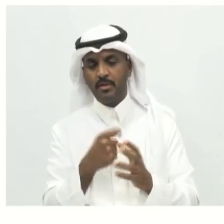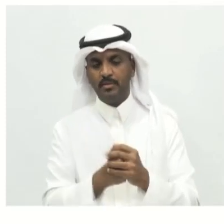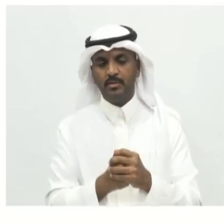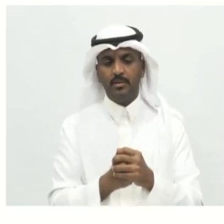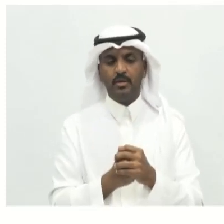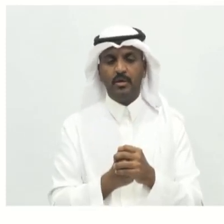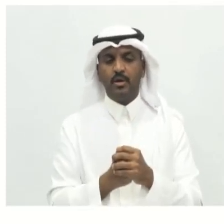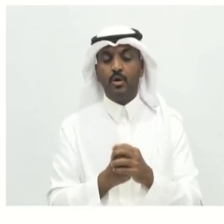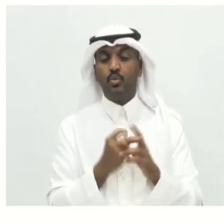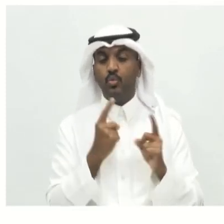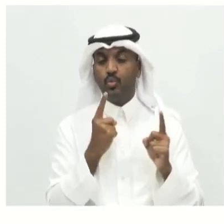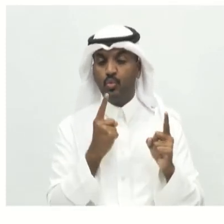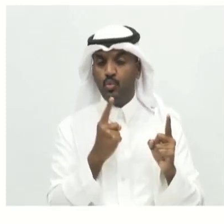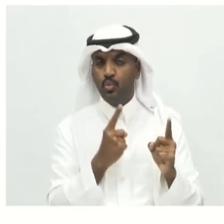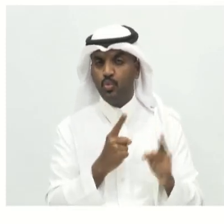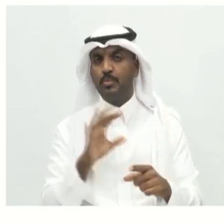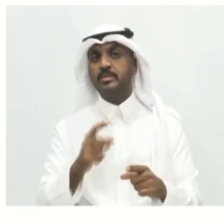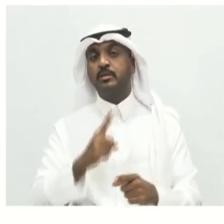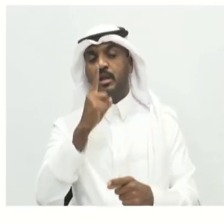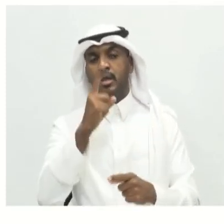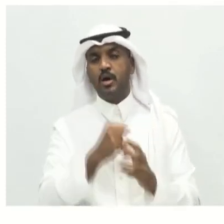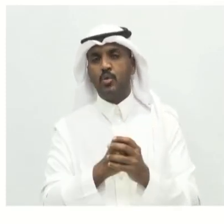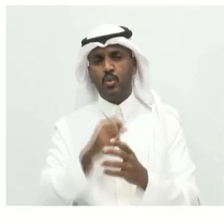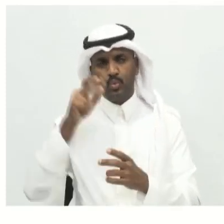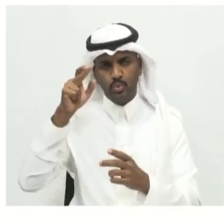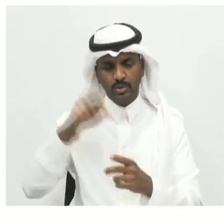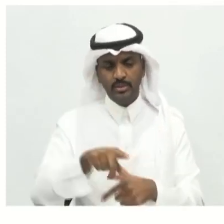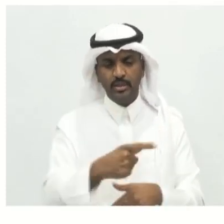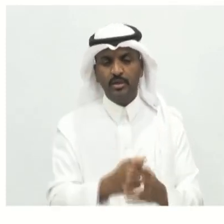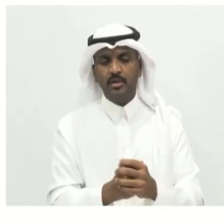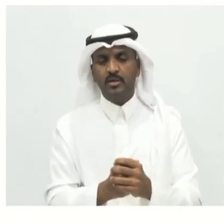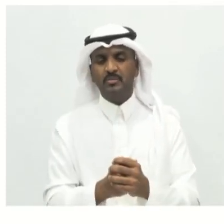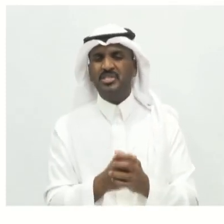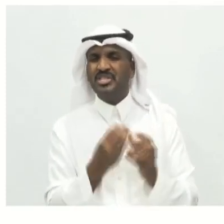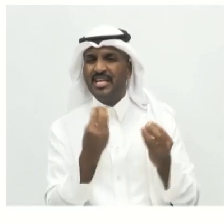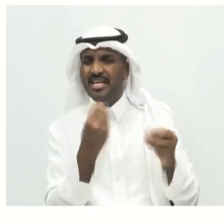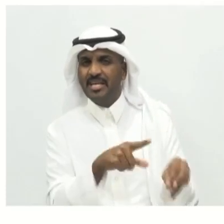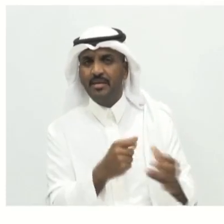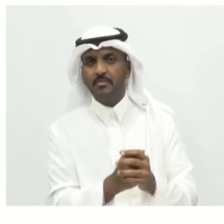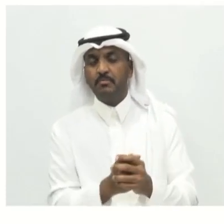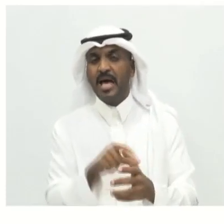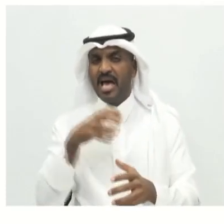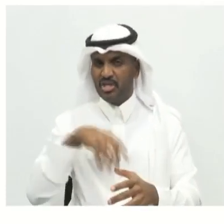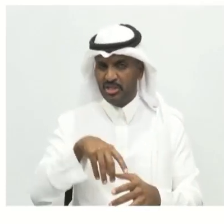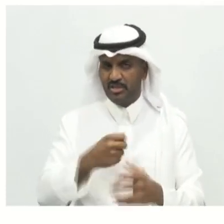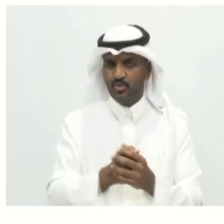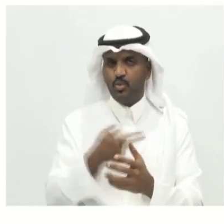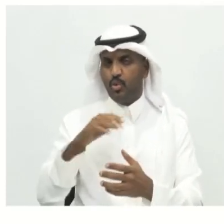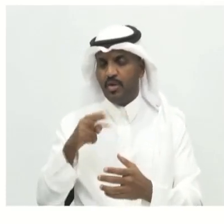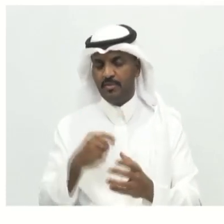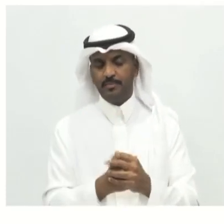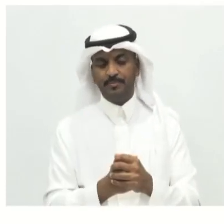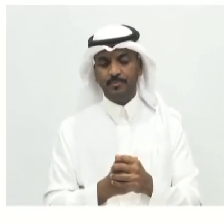مرات اعوذ بعزه الله وقدرته من شر ما اجد واحاذر لاحظوا